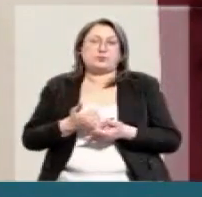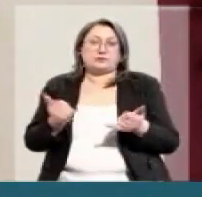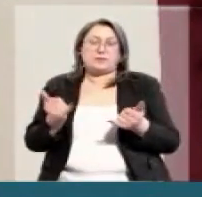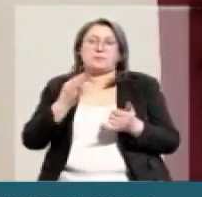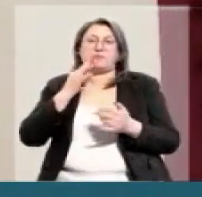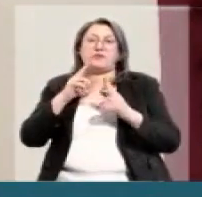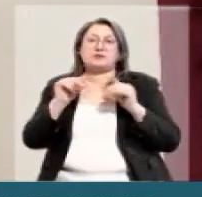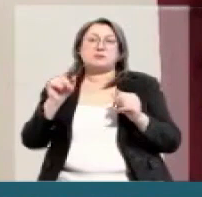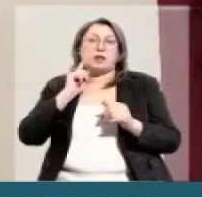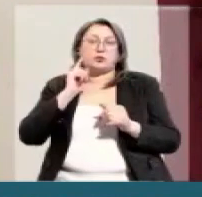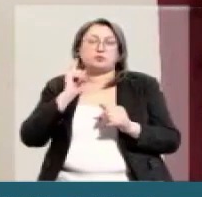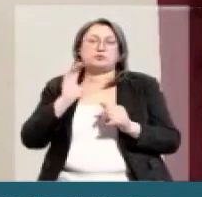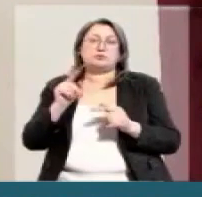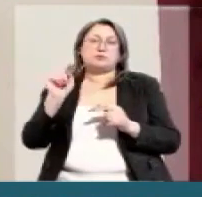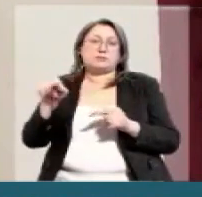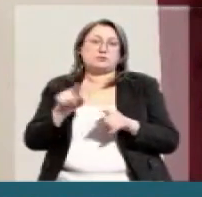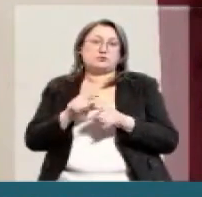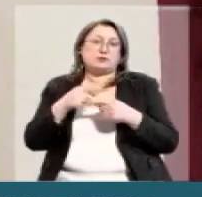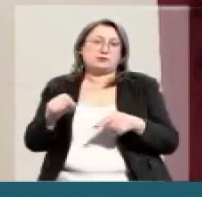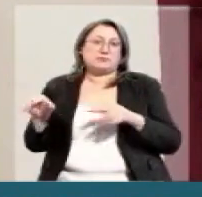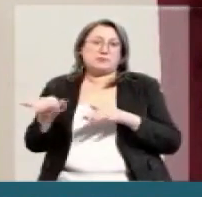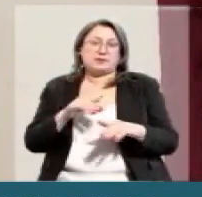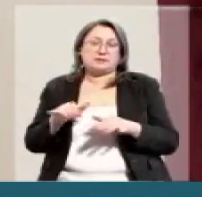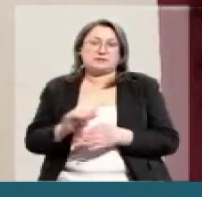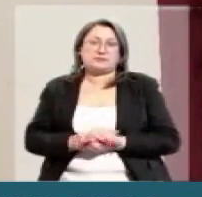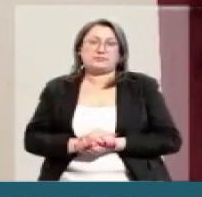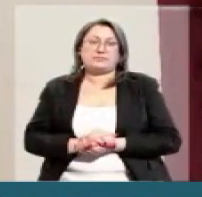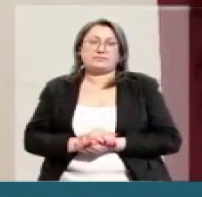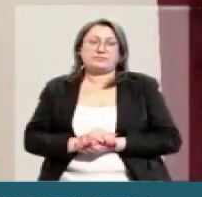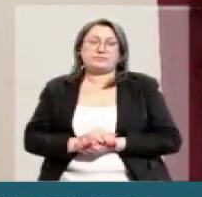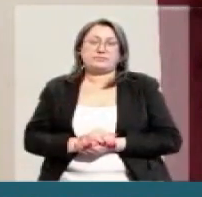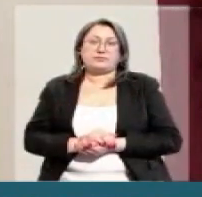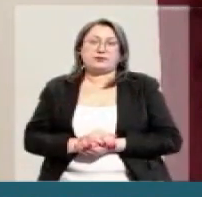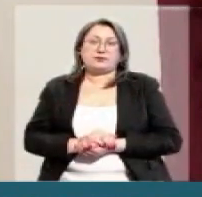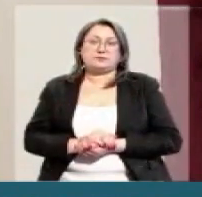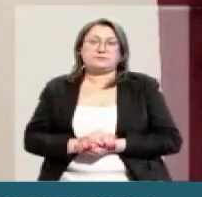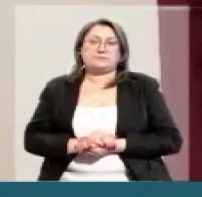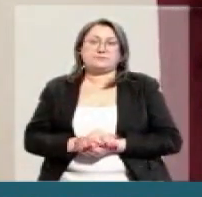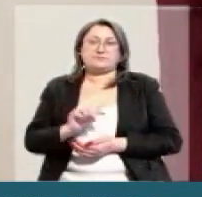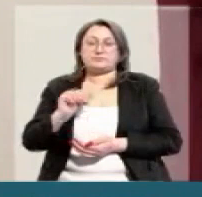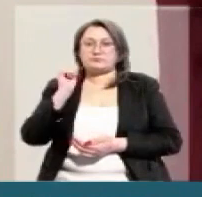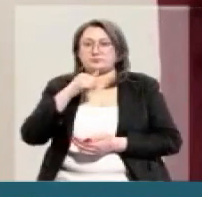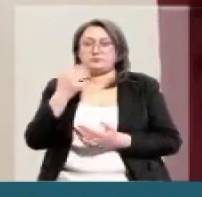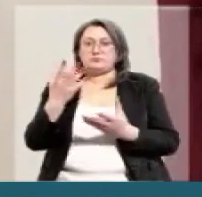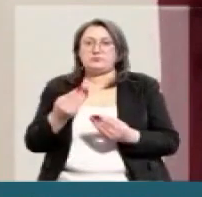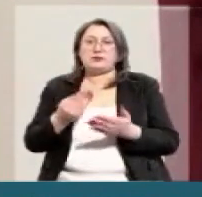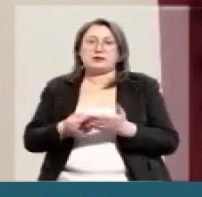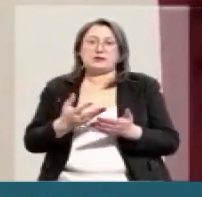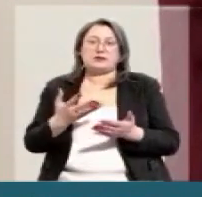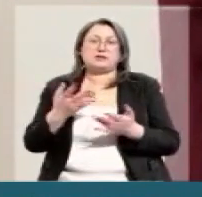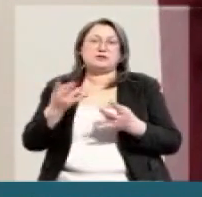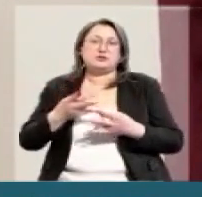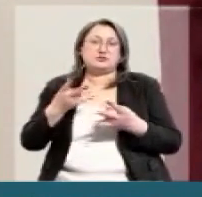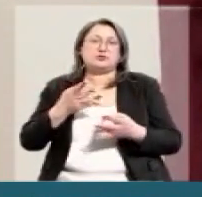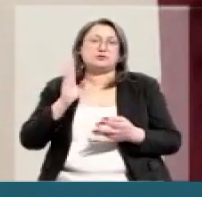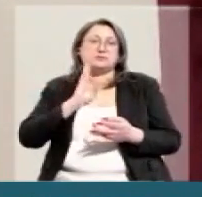бірталай іс-шаралар жоспарда бар. Аяулы нәзік жандылардың күні биылғы жылы өзгеше өтуі тиіс және бұл үшін барлық жағдай жасалуы